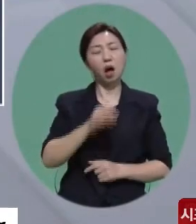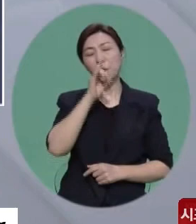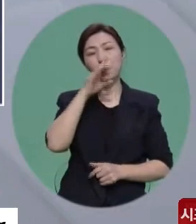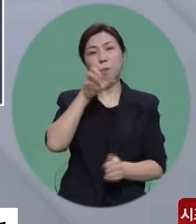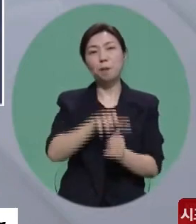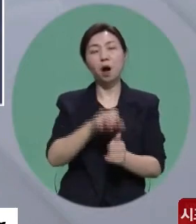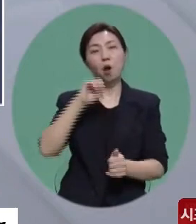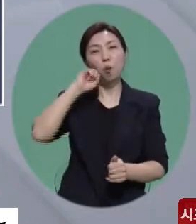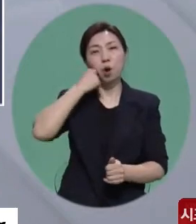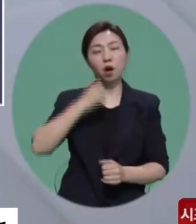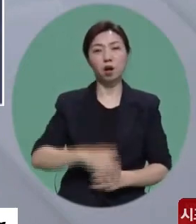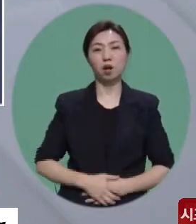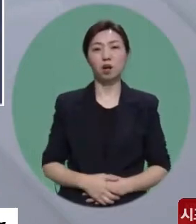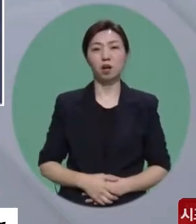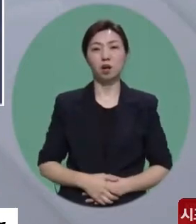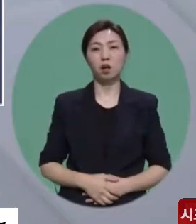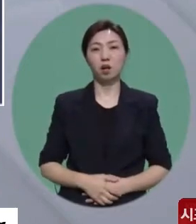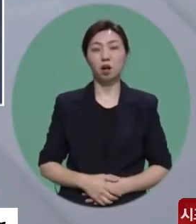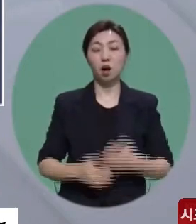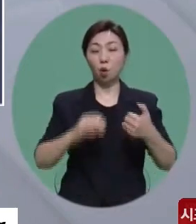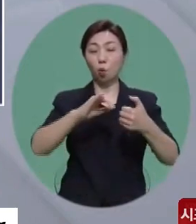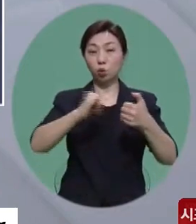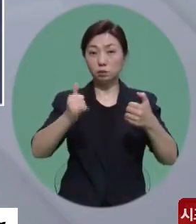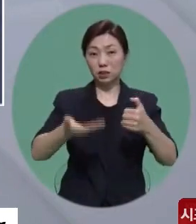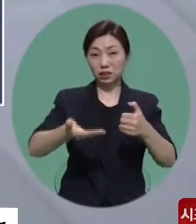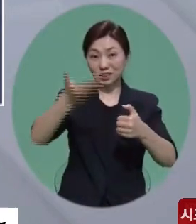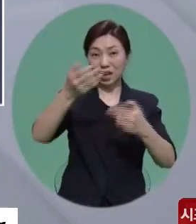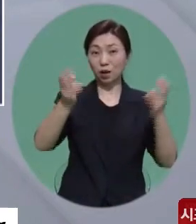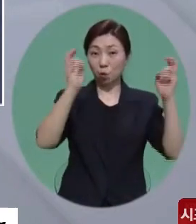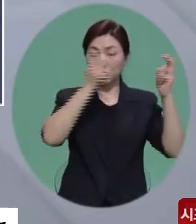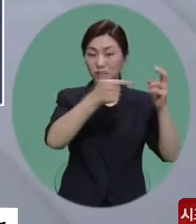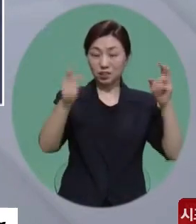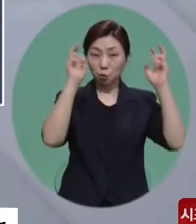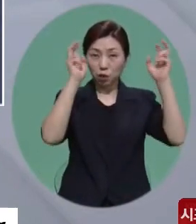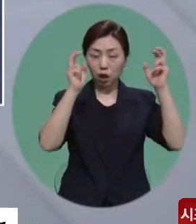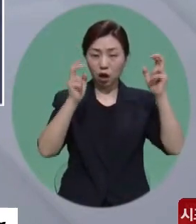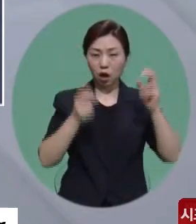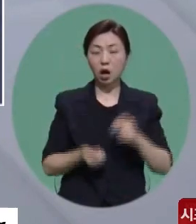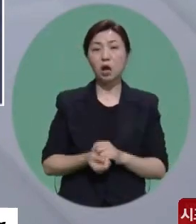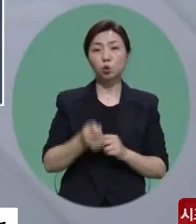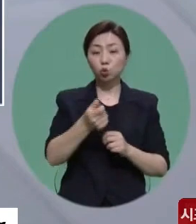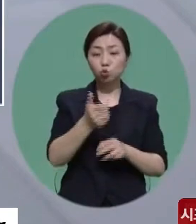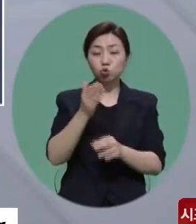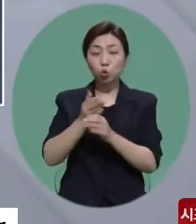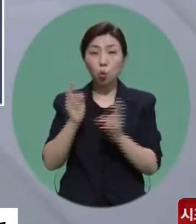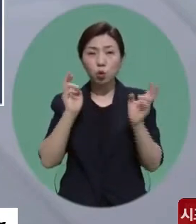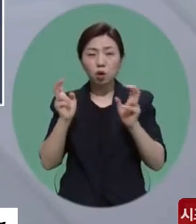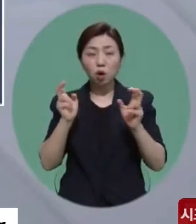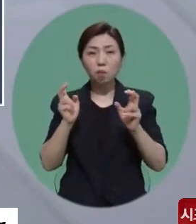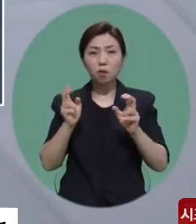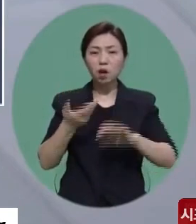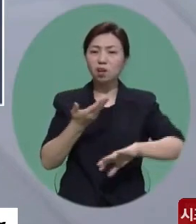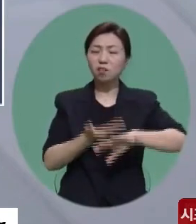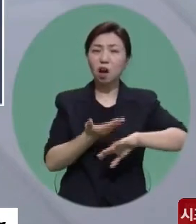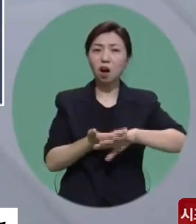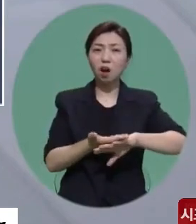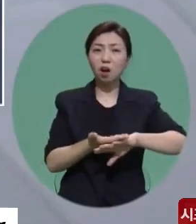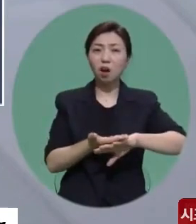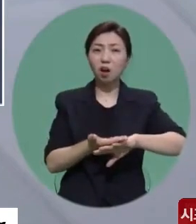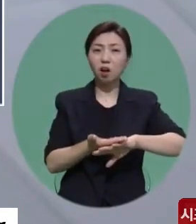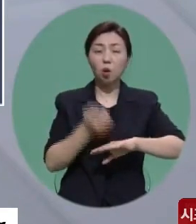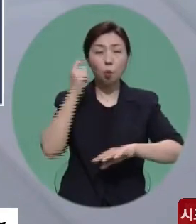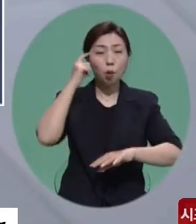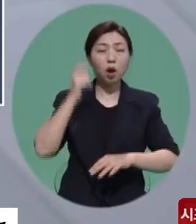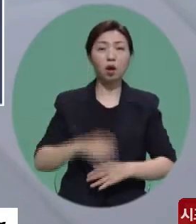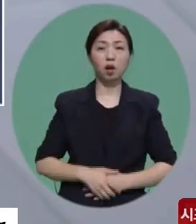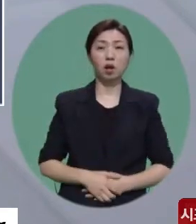목숨은 똑같은데 이렇게 차별을 두는 것이 전 윤석열 후보님 공정의 기준으로 볼 때 타당합니까?